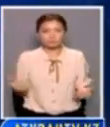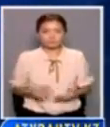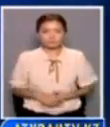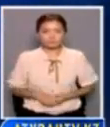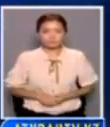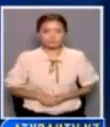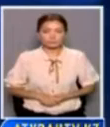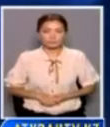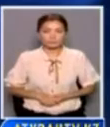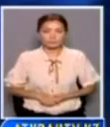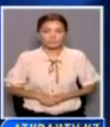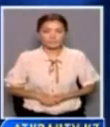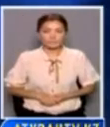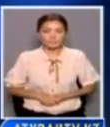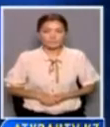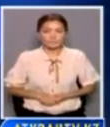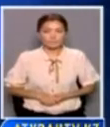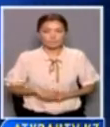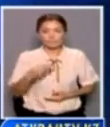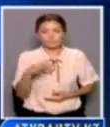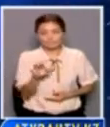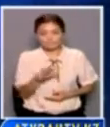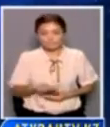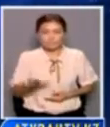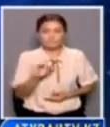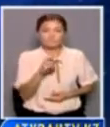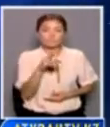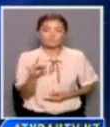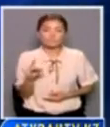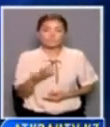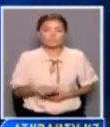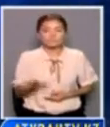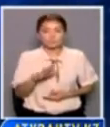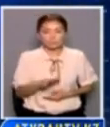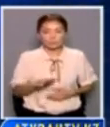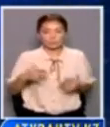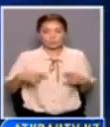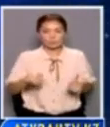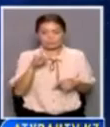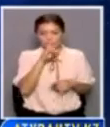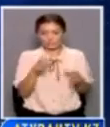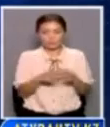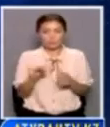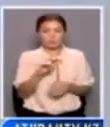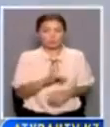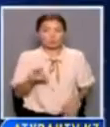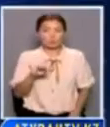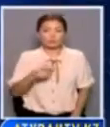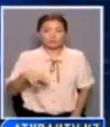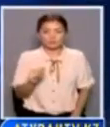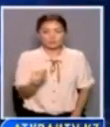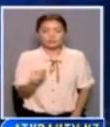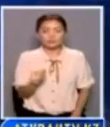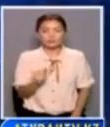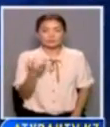в мире месторождения, как Тенгизское, Эмбинские месторождения, месторождения Междуречья Урал-Волга.